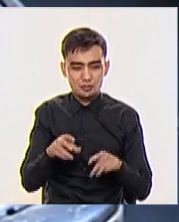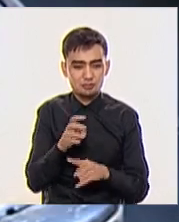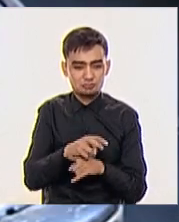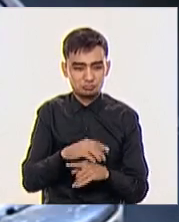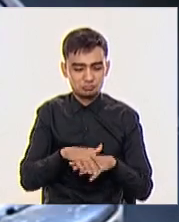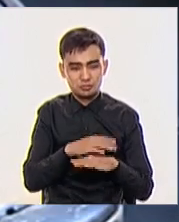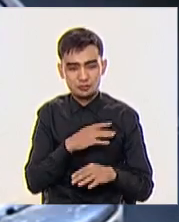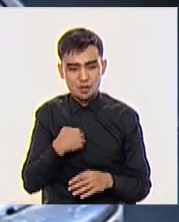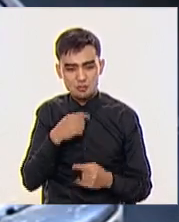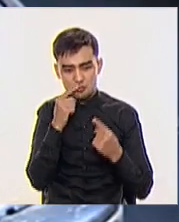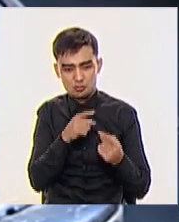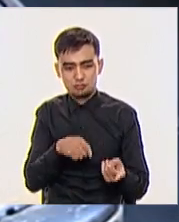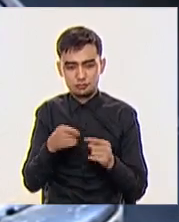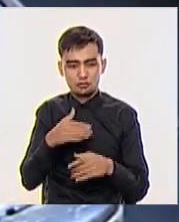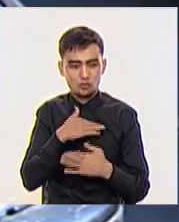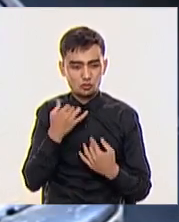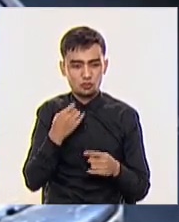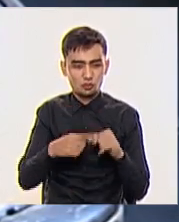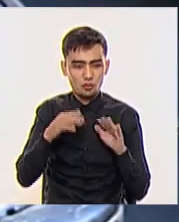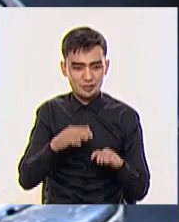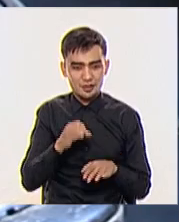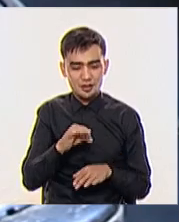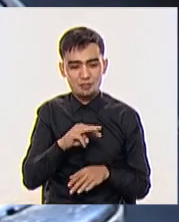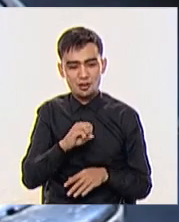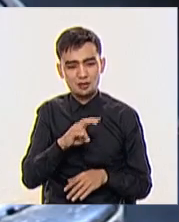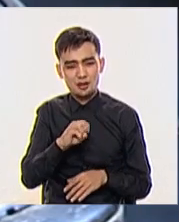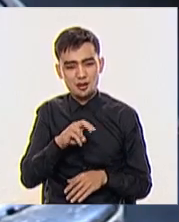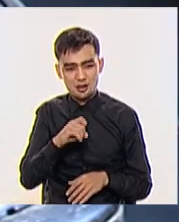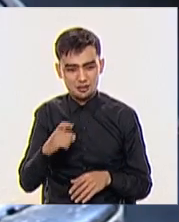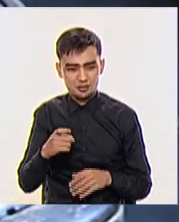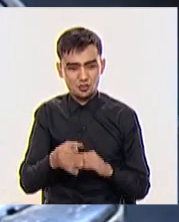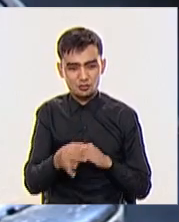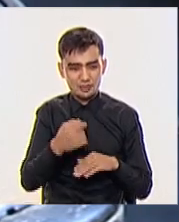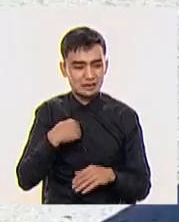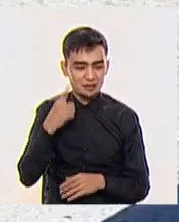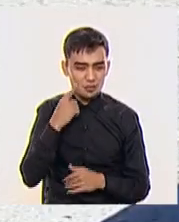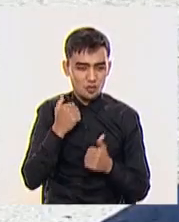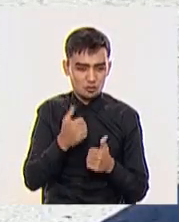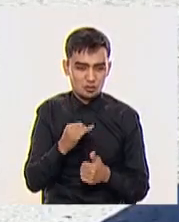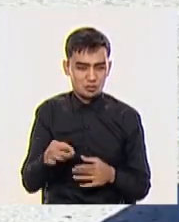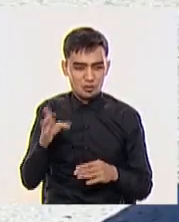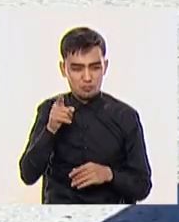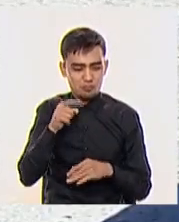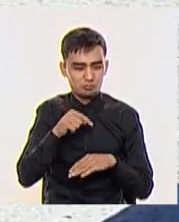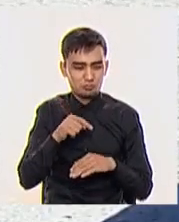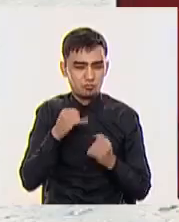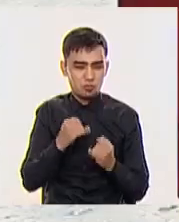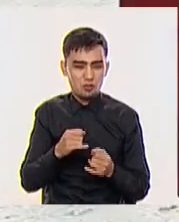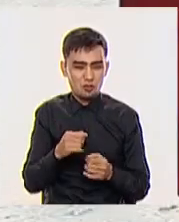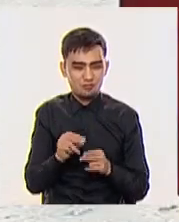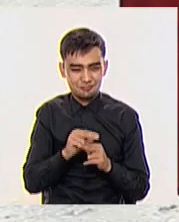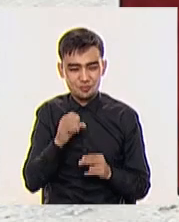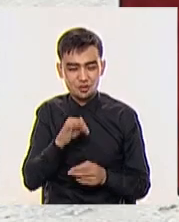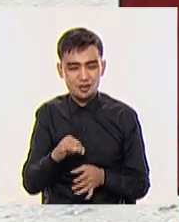Biz onlarda austırganın kalamayımız aparadı degen Şımanayık audandagı mekemeni jaksı bilemiz, onda jagdai jok. Jinalgan azamattardın beri jazasın ötep